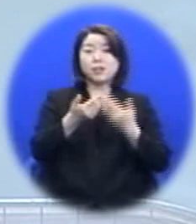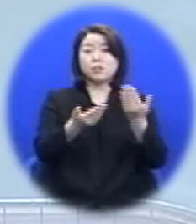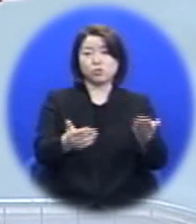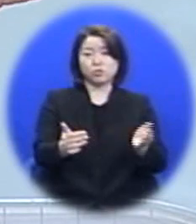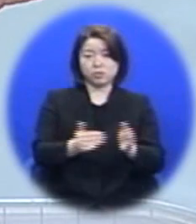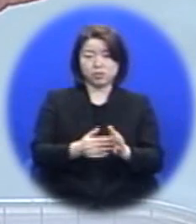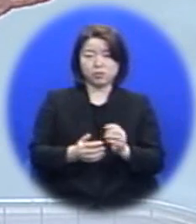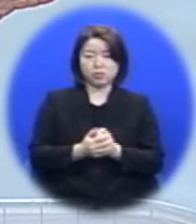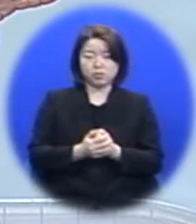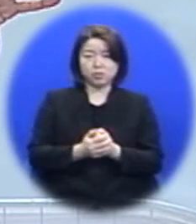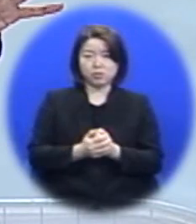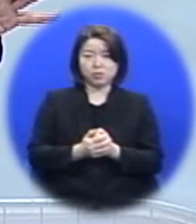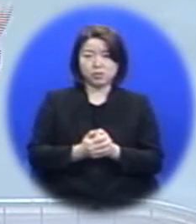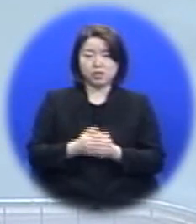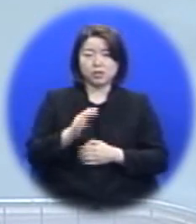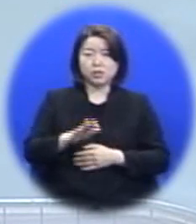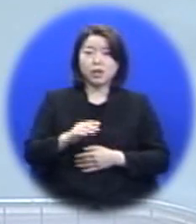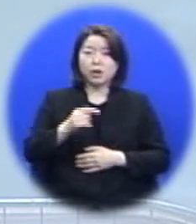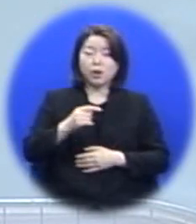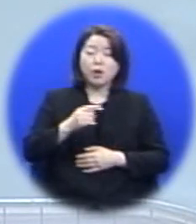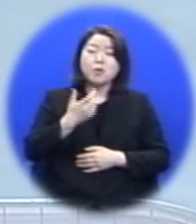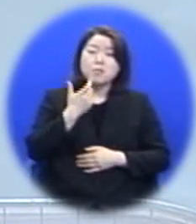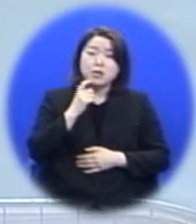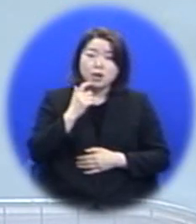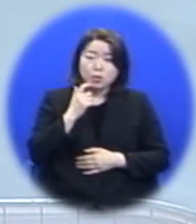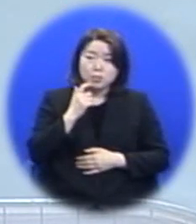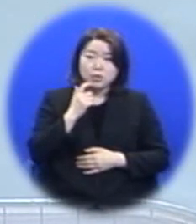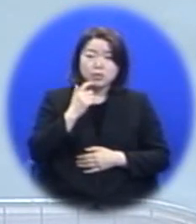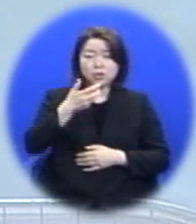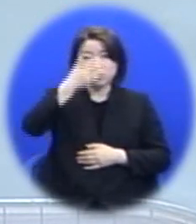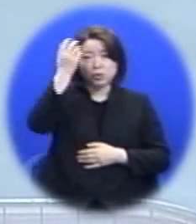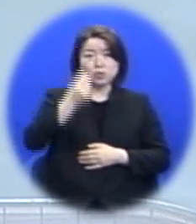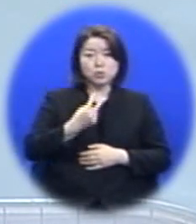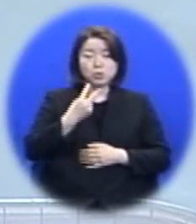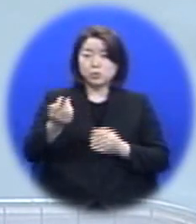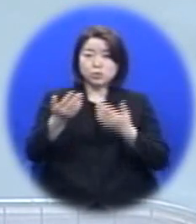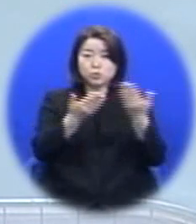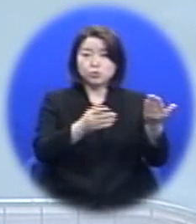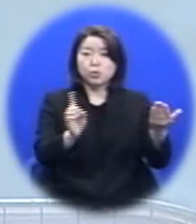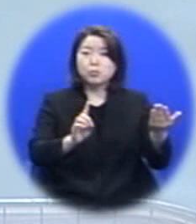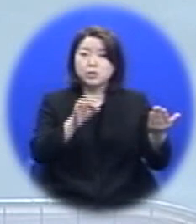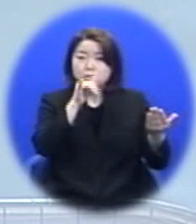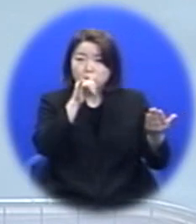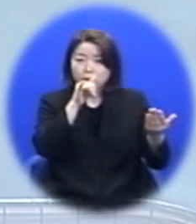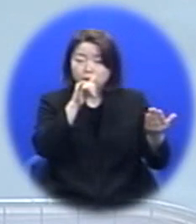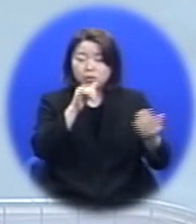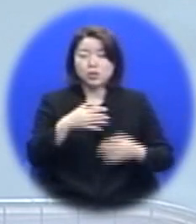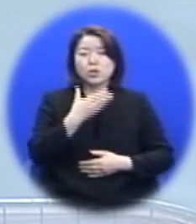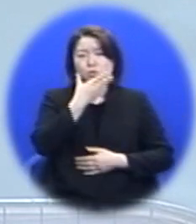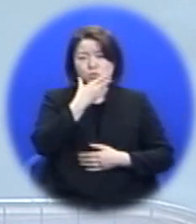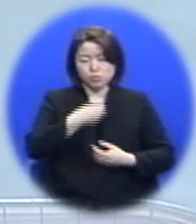그랬다고 아버지 야곱이 요셉에게 해준 거 뭐 있어요? 축복기도 하나 해준 겁니다. 축복기도.